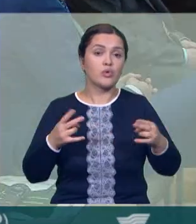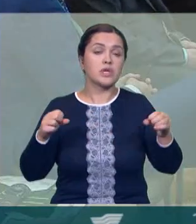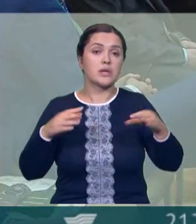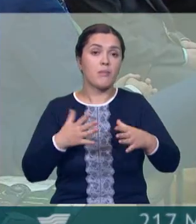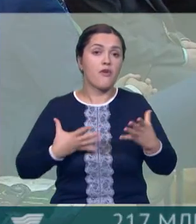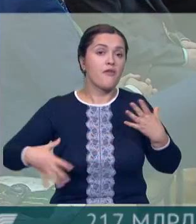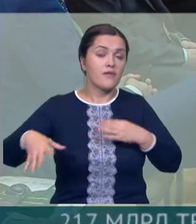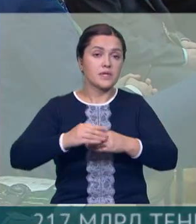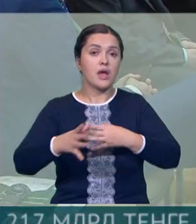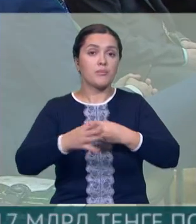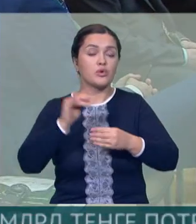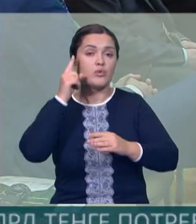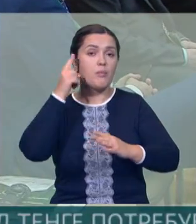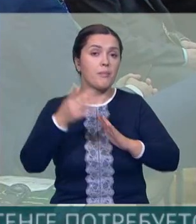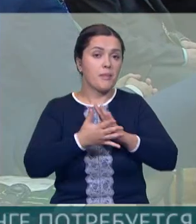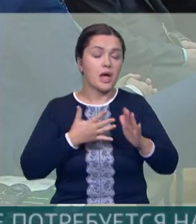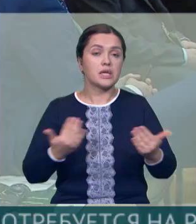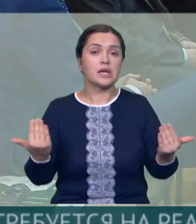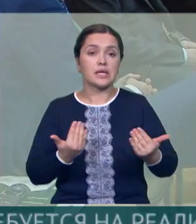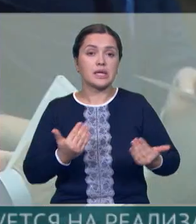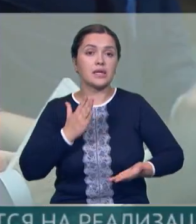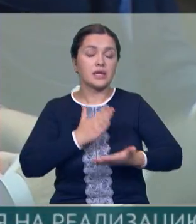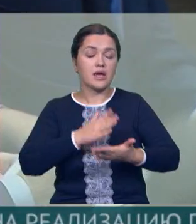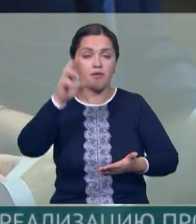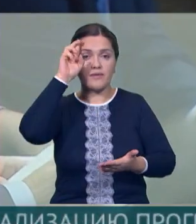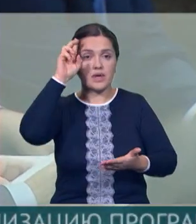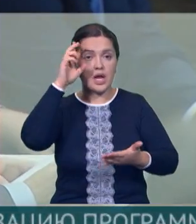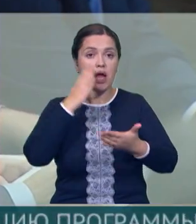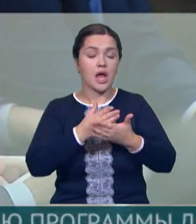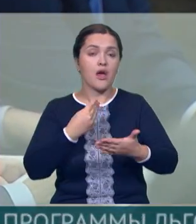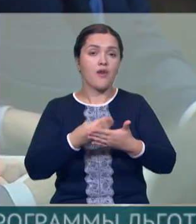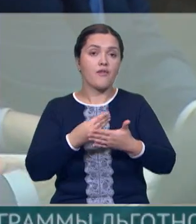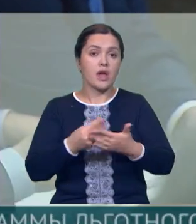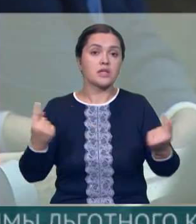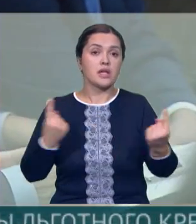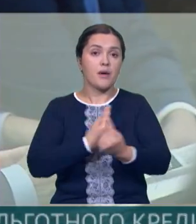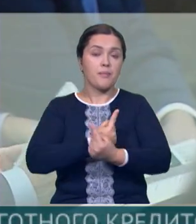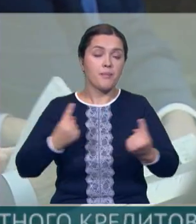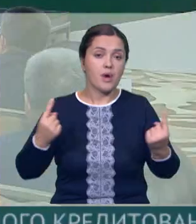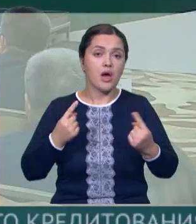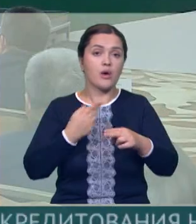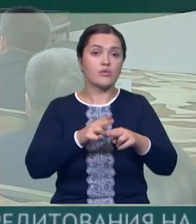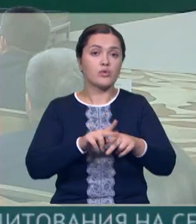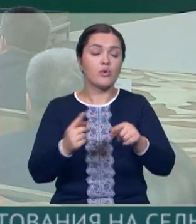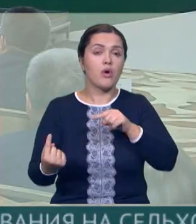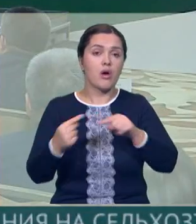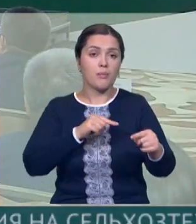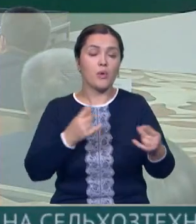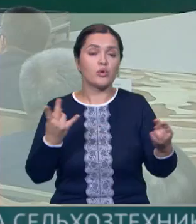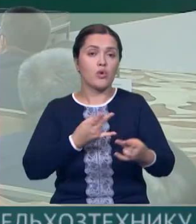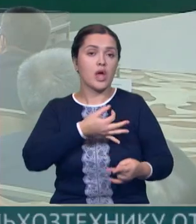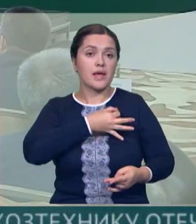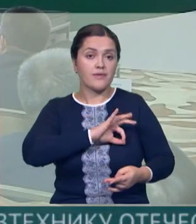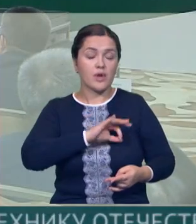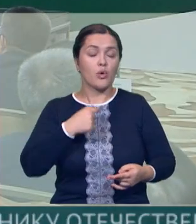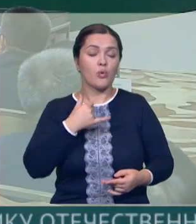всем вместе, чтобы понять, какие существуют в стране финансовые потоки и не перекрывают ли они эффект друг от друга. И у нас уже